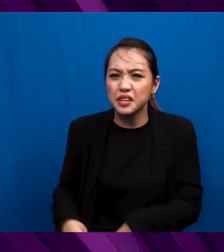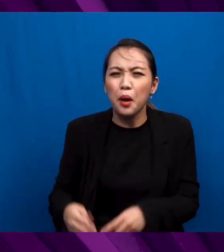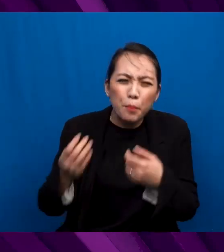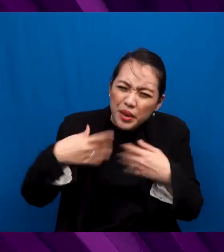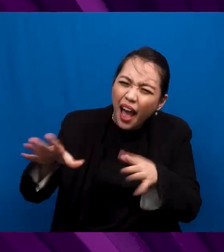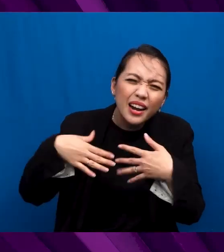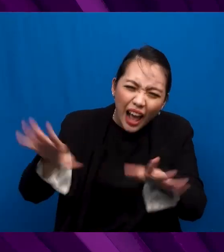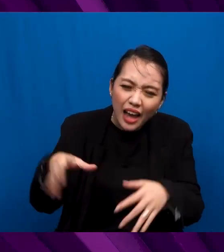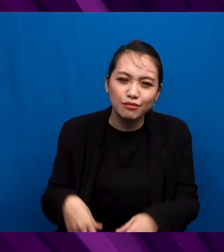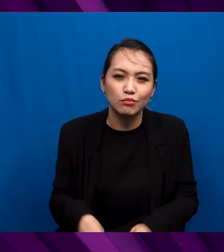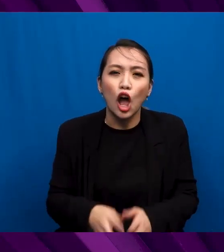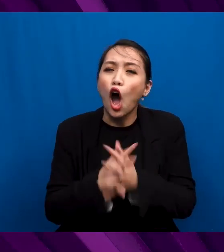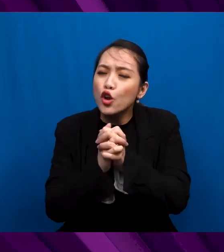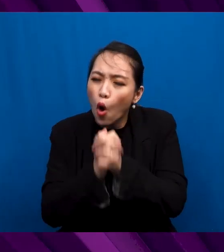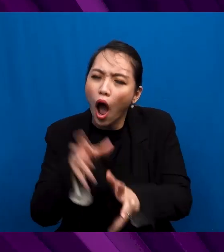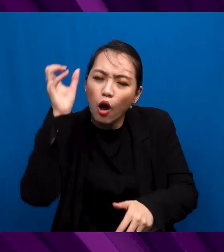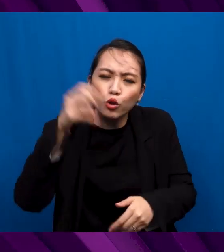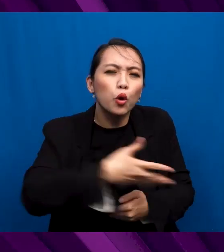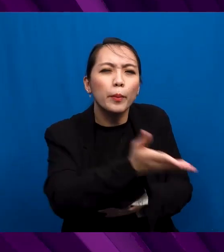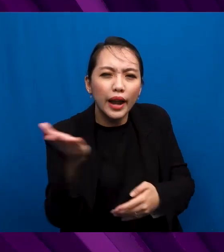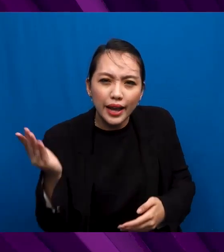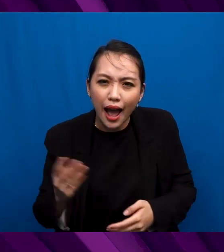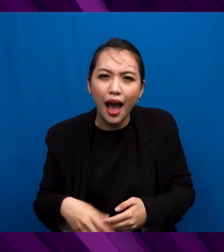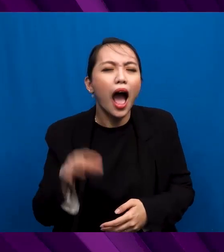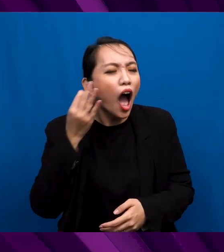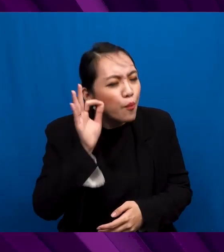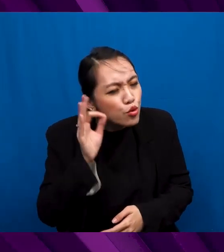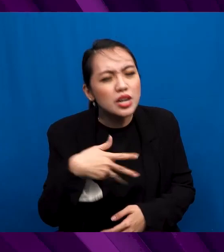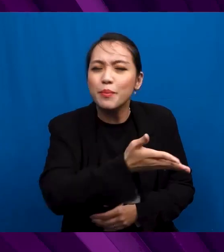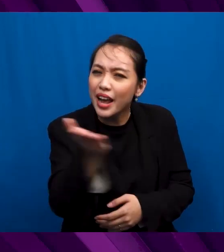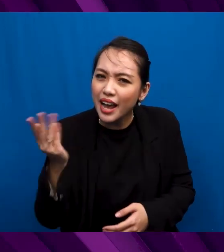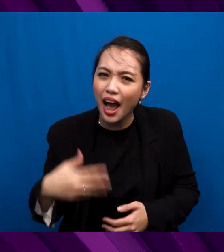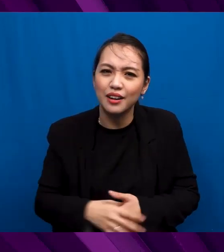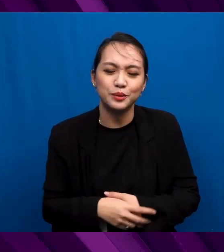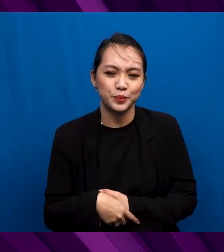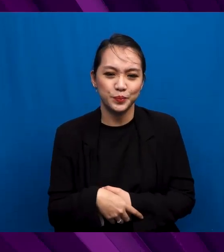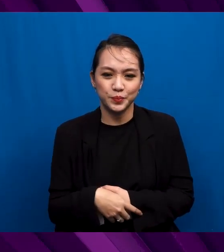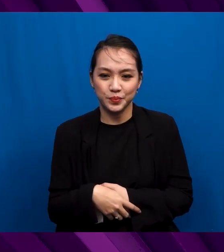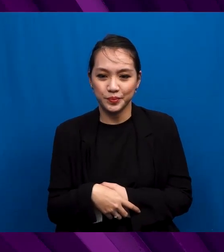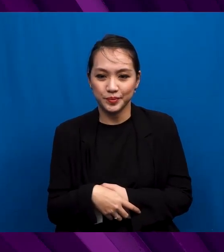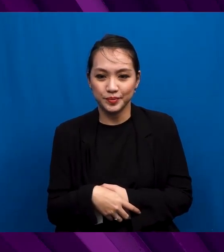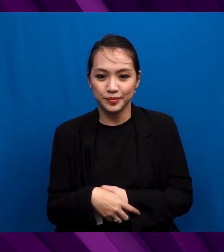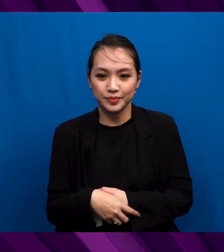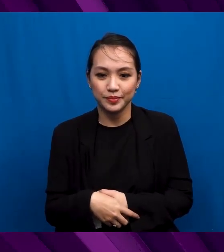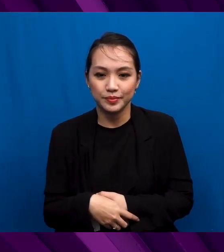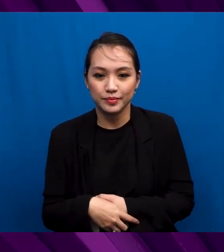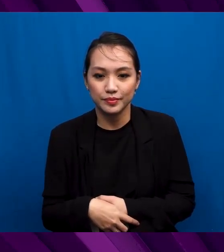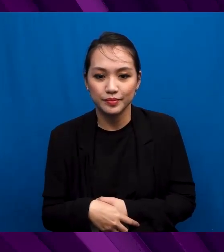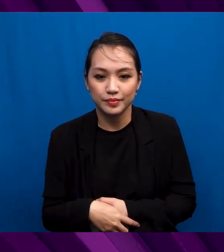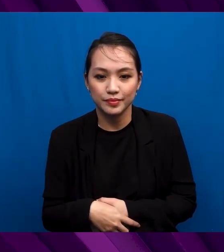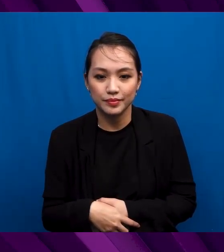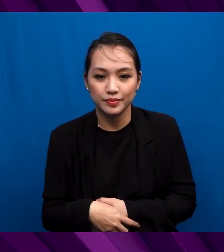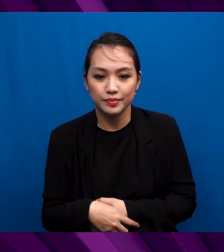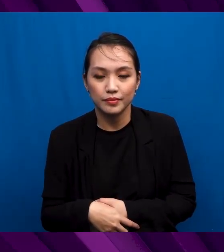menggandeng Tuhan kalau kita disalahi orang. Jikalau kita melihat orang lain salah, bukannya harusnya kita